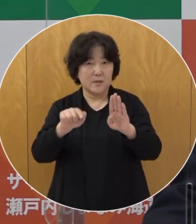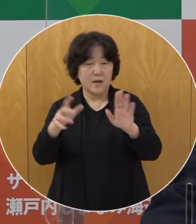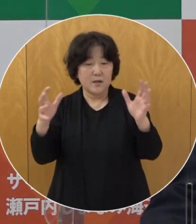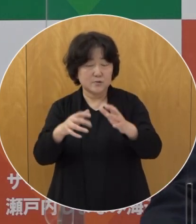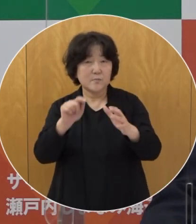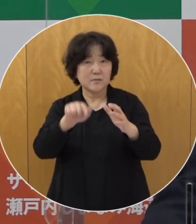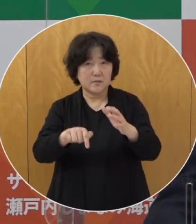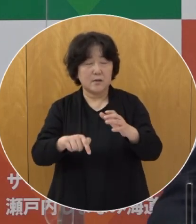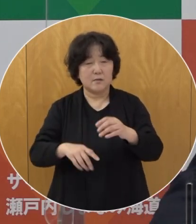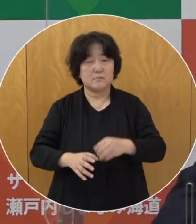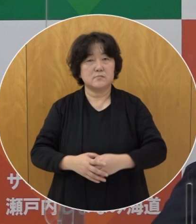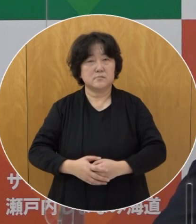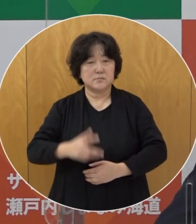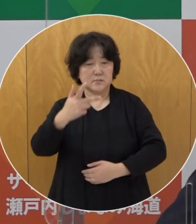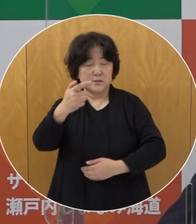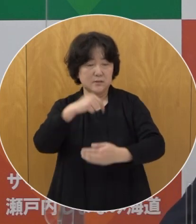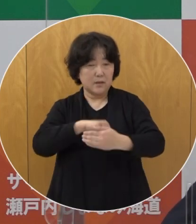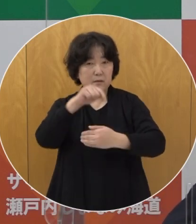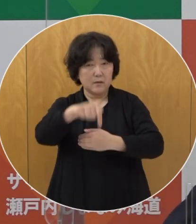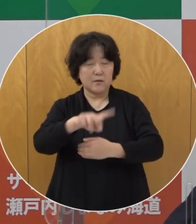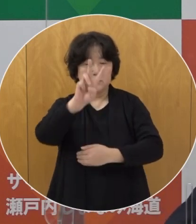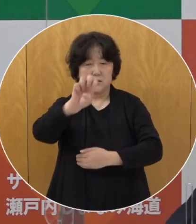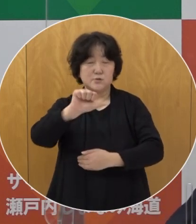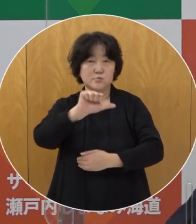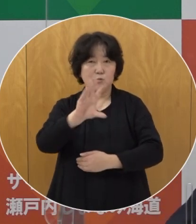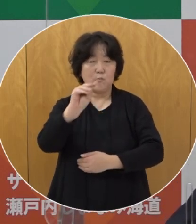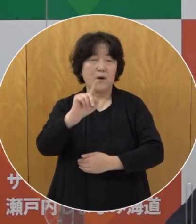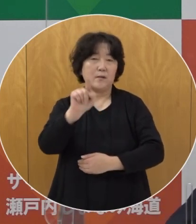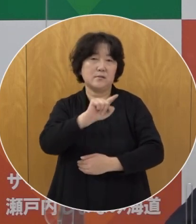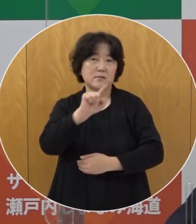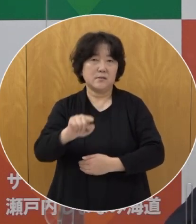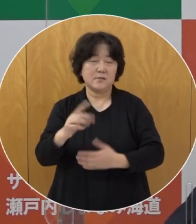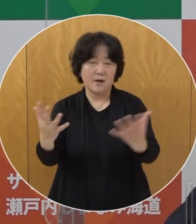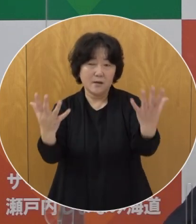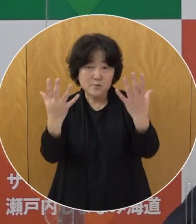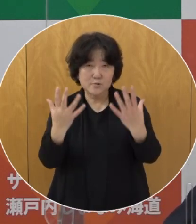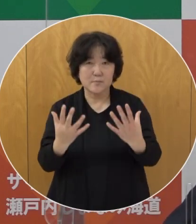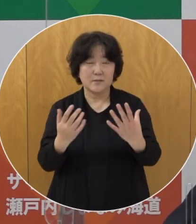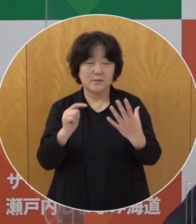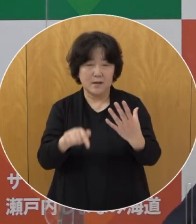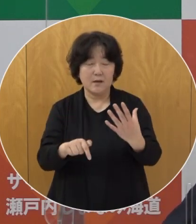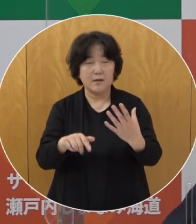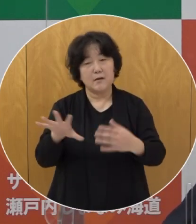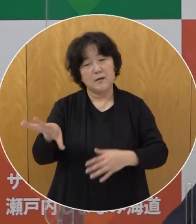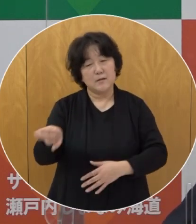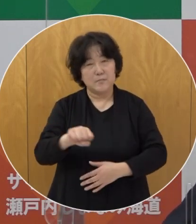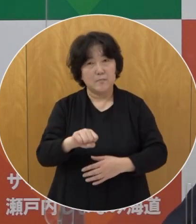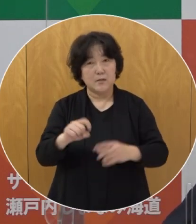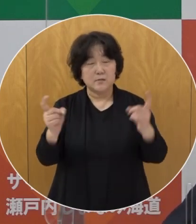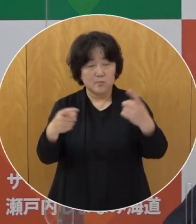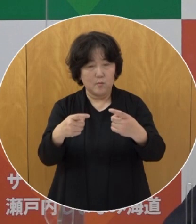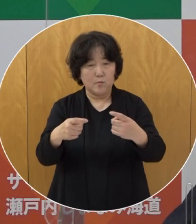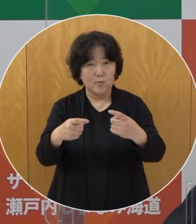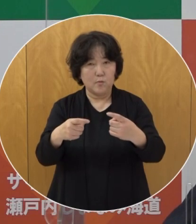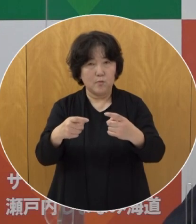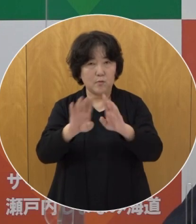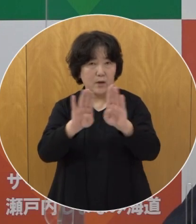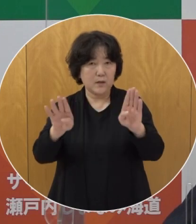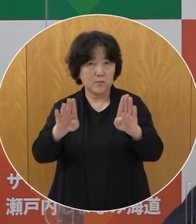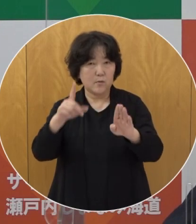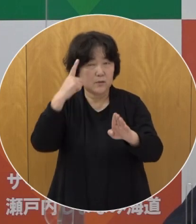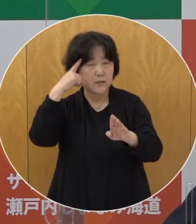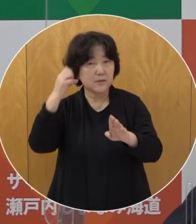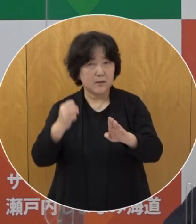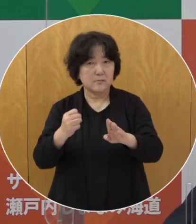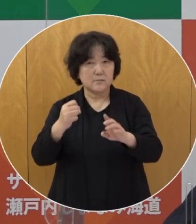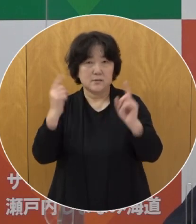から25万人という大勢の方に足を運んでいただいた今治港開港100周年記念イ